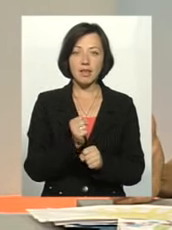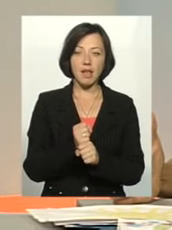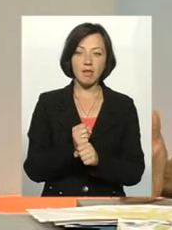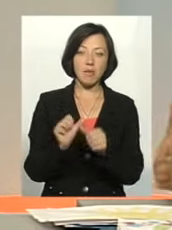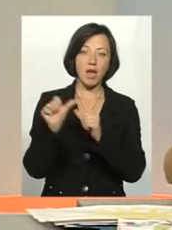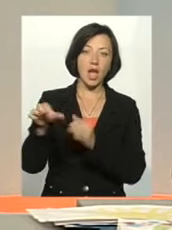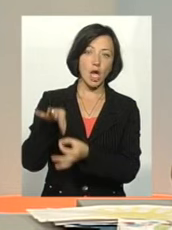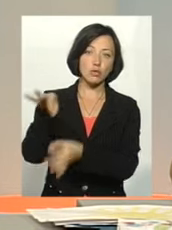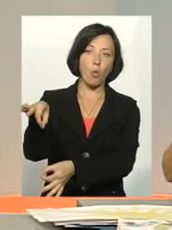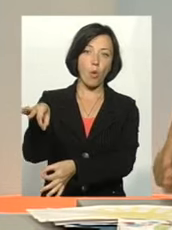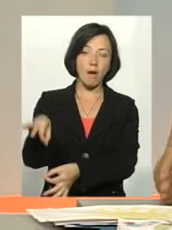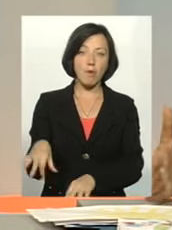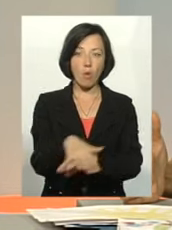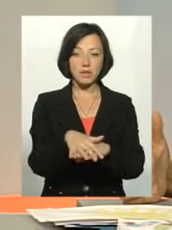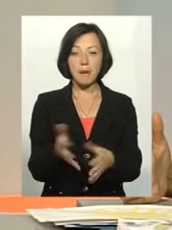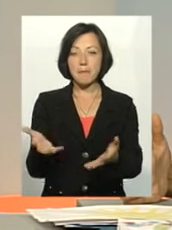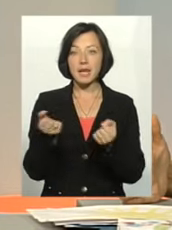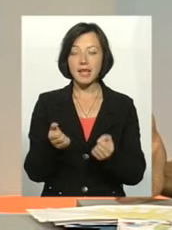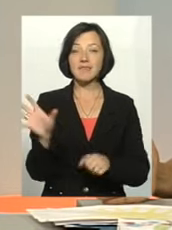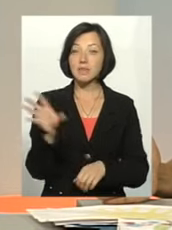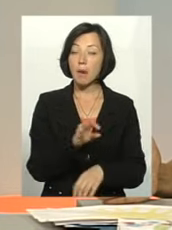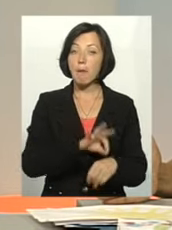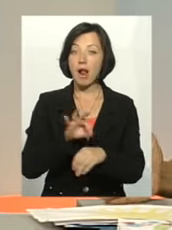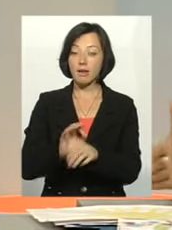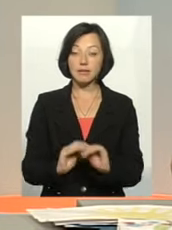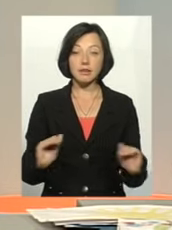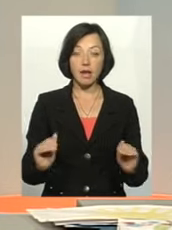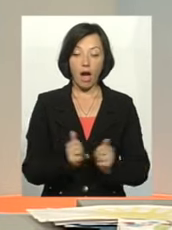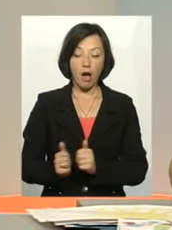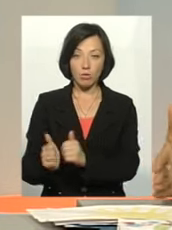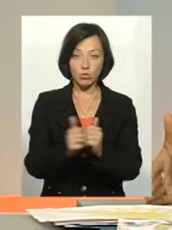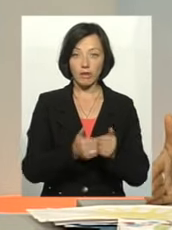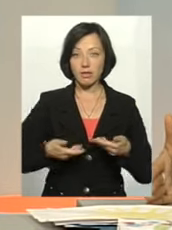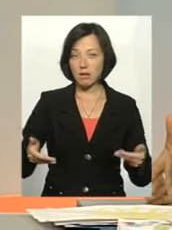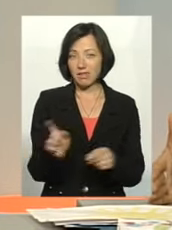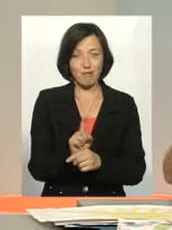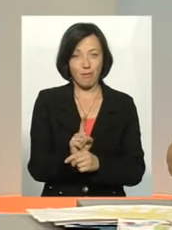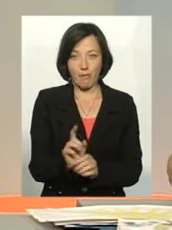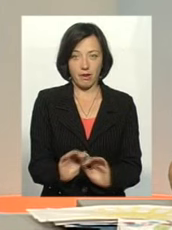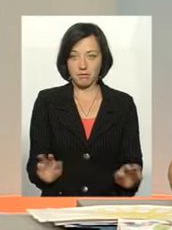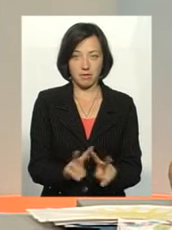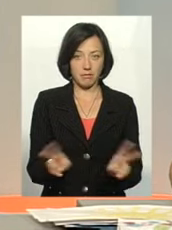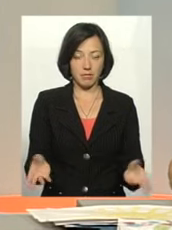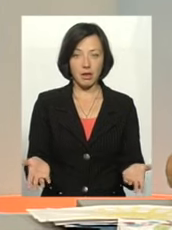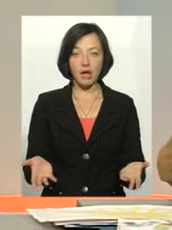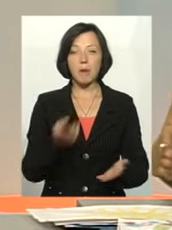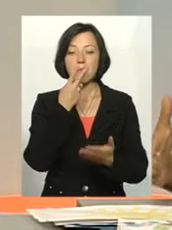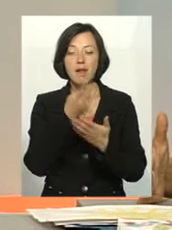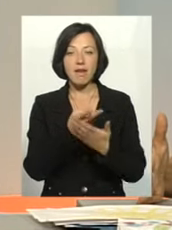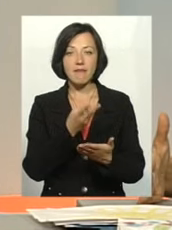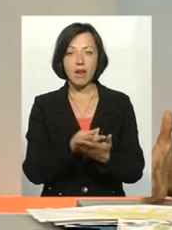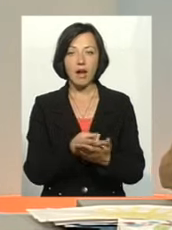изгоями общества и принять всех больных детей, которые окружают нас, как абсолютно нормальных детей, проявлять к